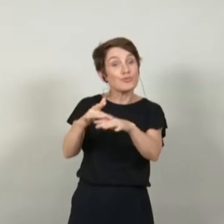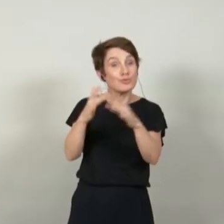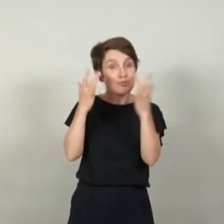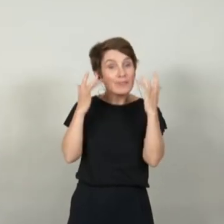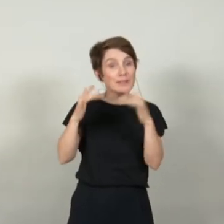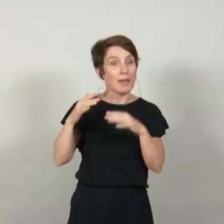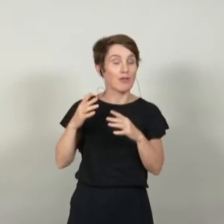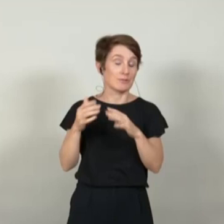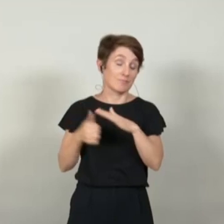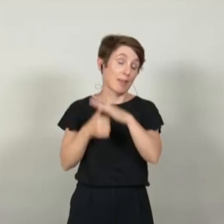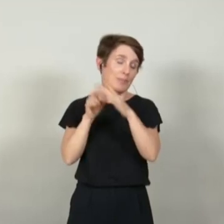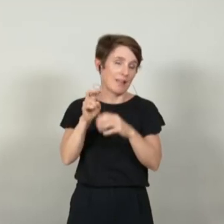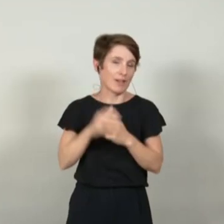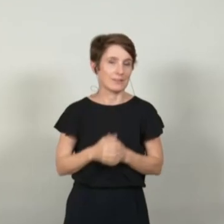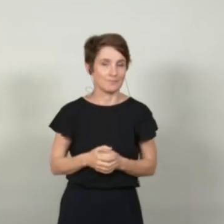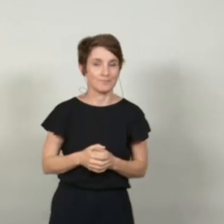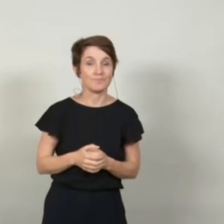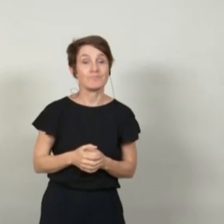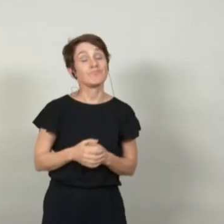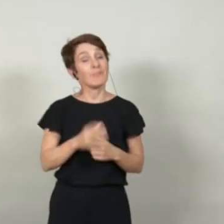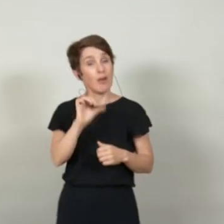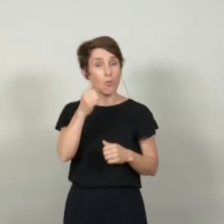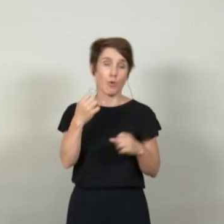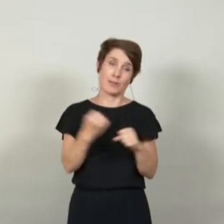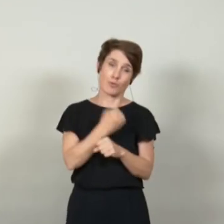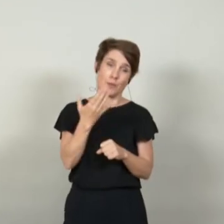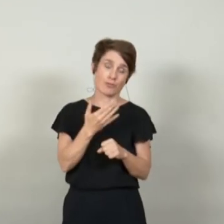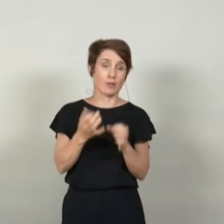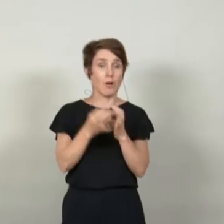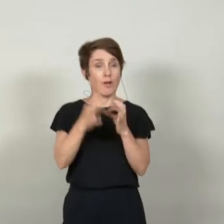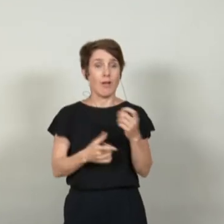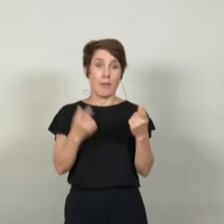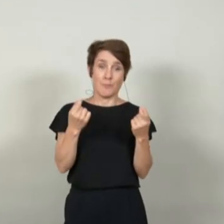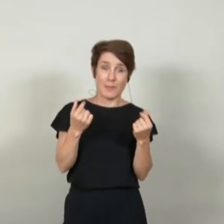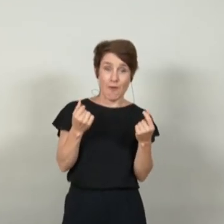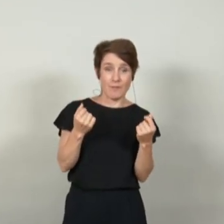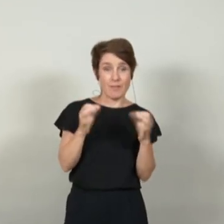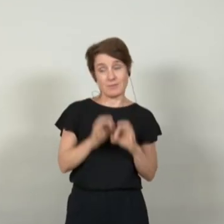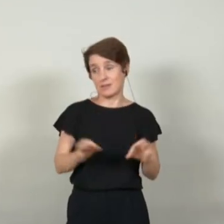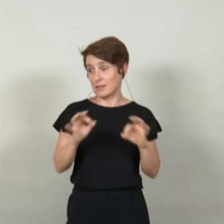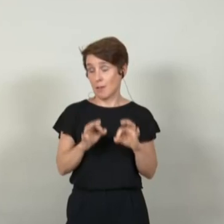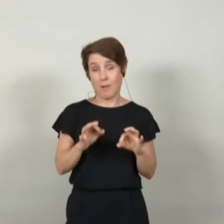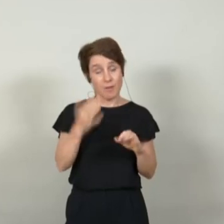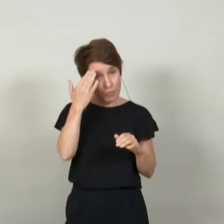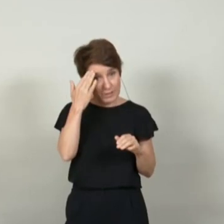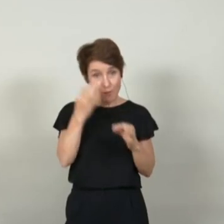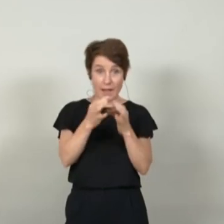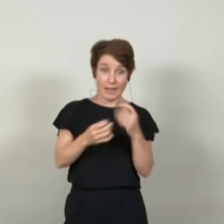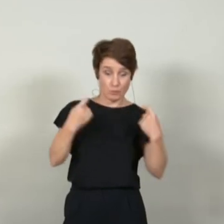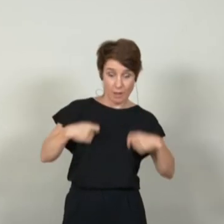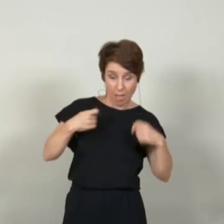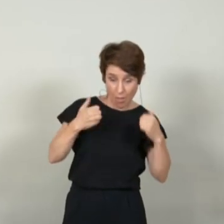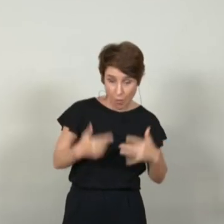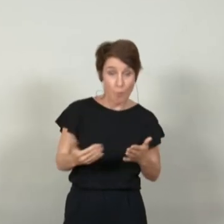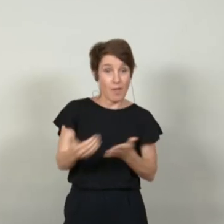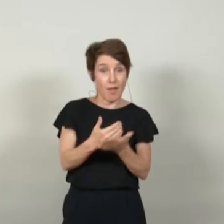regrettons qu'il n'y ait pas eu un bilan financier de cette opération avec le coût pour notre ville et les retomber nous avons bien entendu